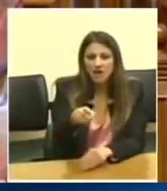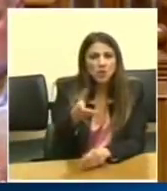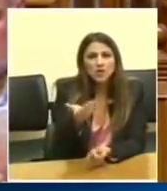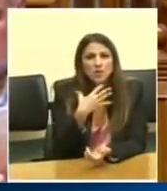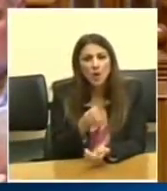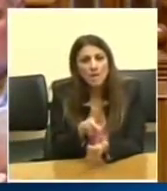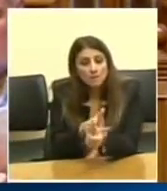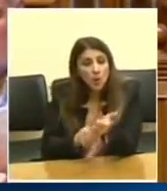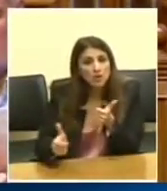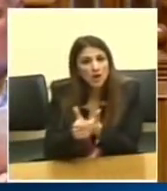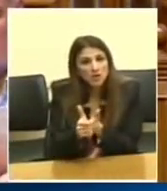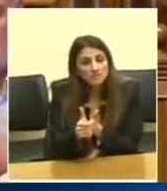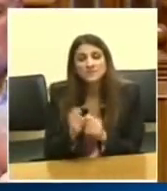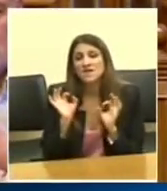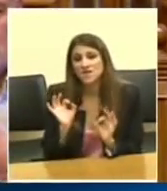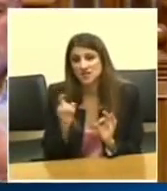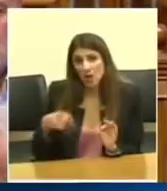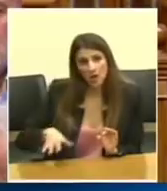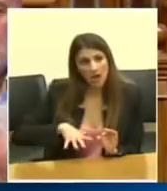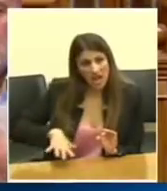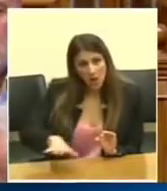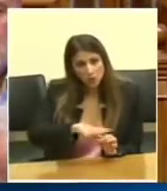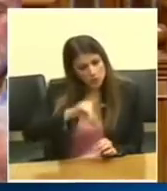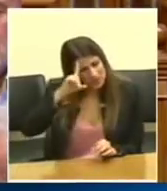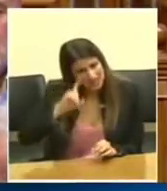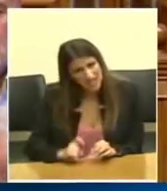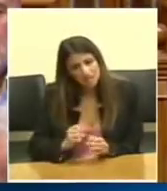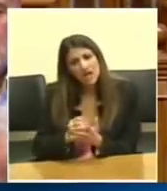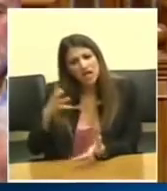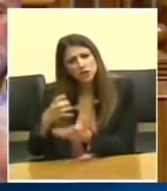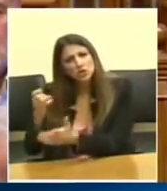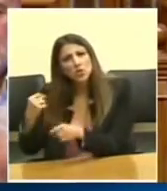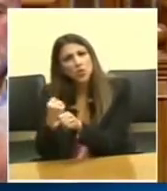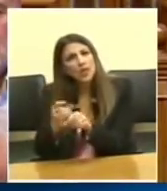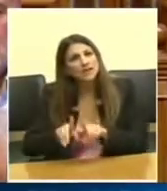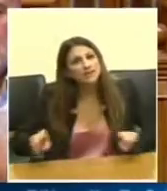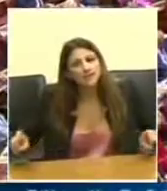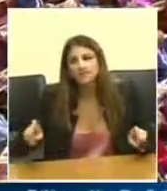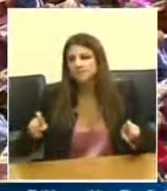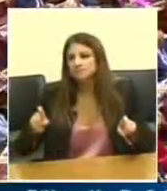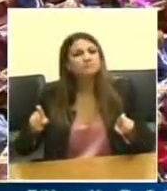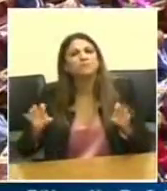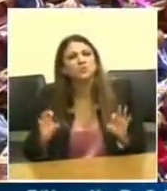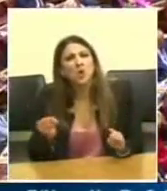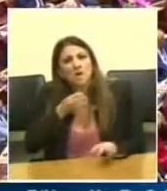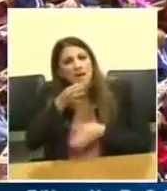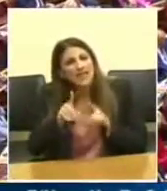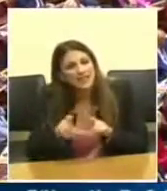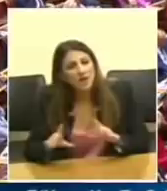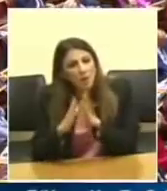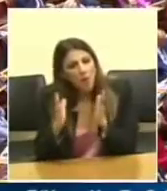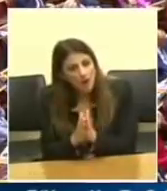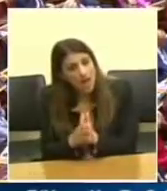και από τα έργα του, όπως θα κριθεί και η κυβέρνηση συνολικά για το έργο της. Δεν θα σας επιτρέψουμε λοιπόν